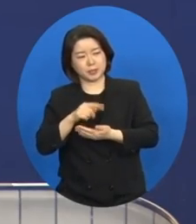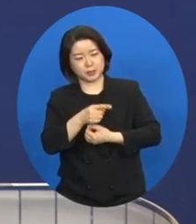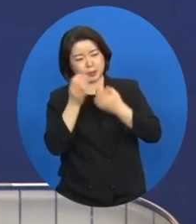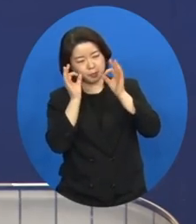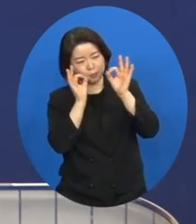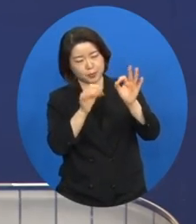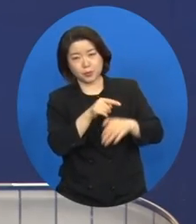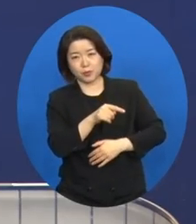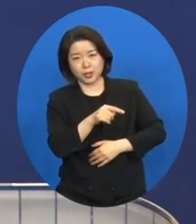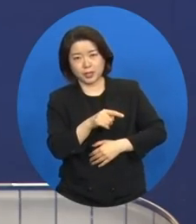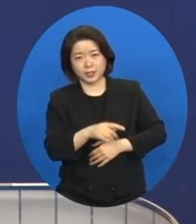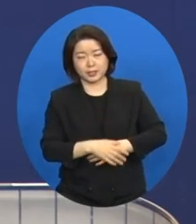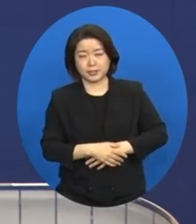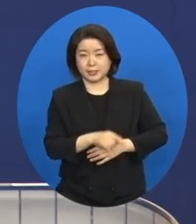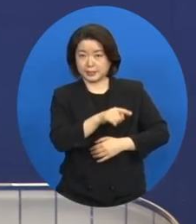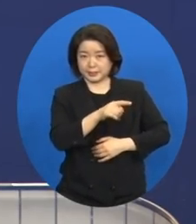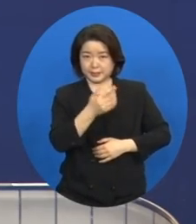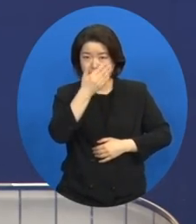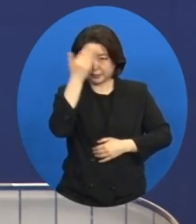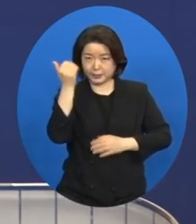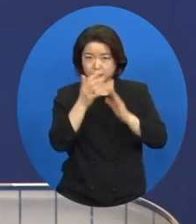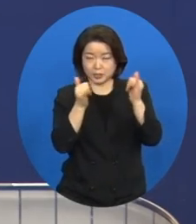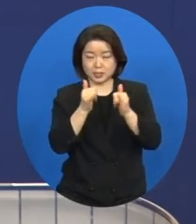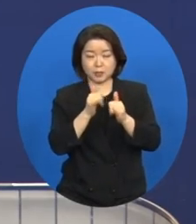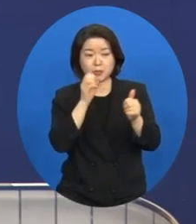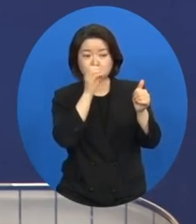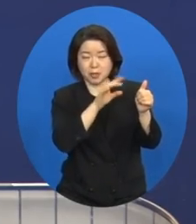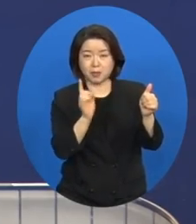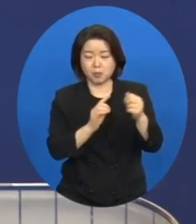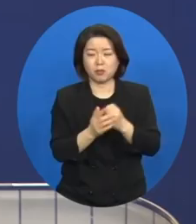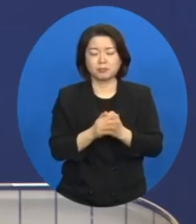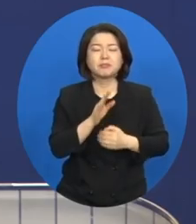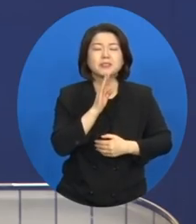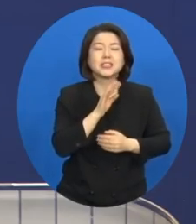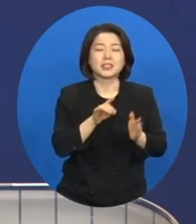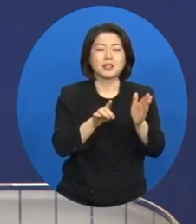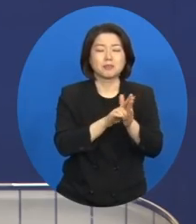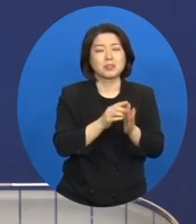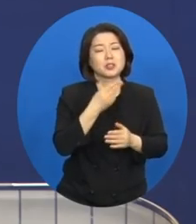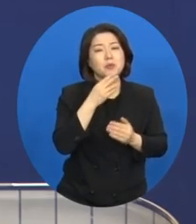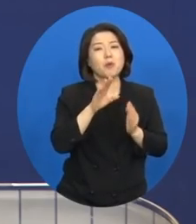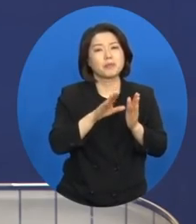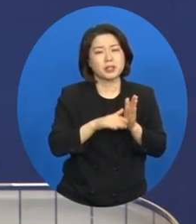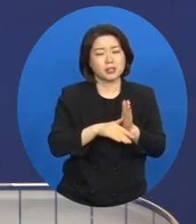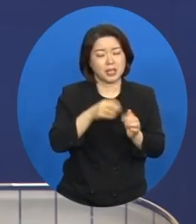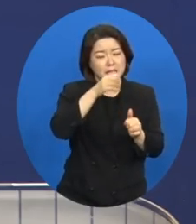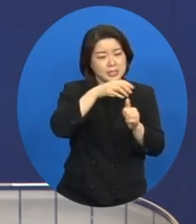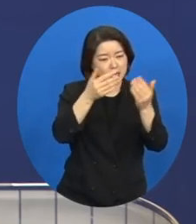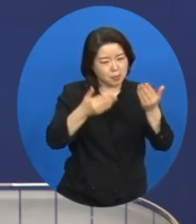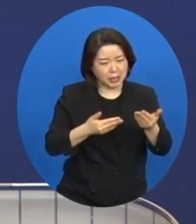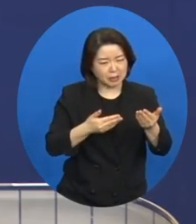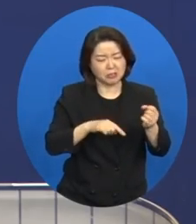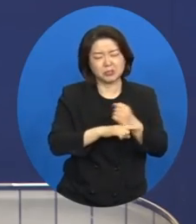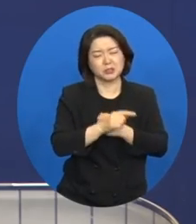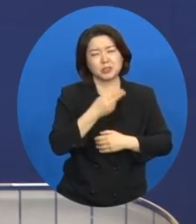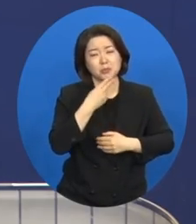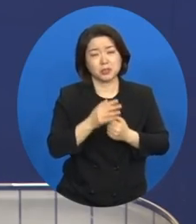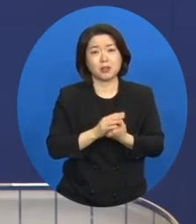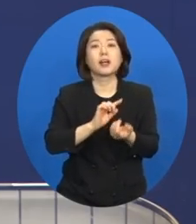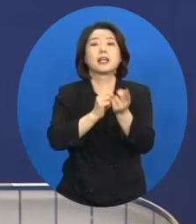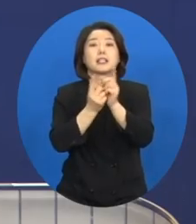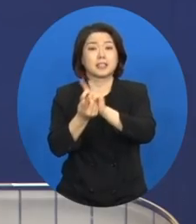청년에게 이런 제안을 한 거예요. 맞아요. 믿음이 없는데 무슨 세례를 받습니까? 그것은 큰 의미가 없습니다.